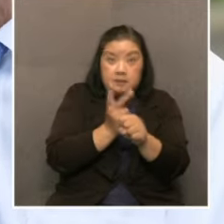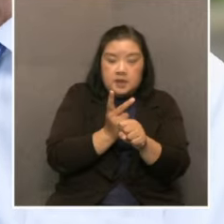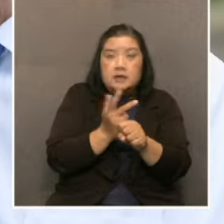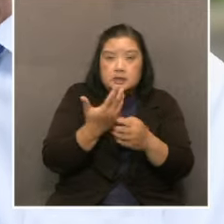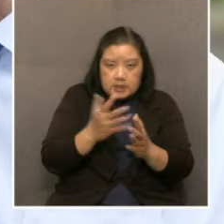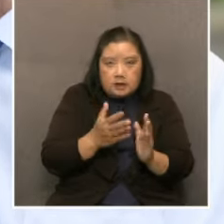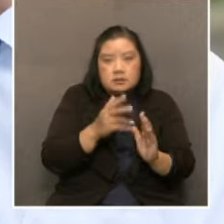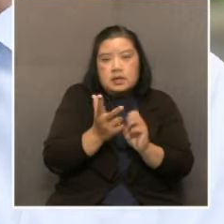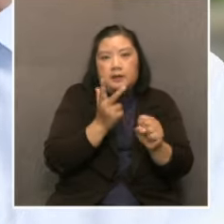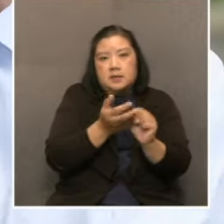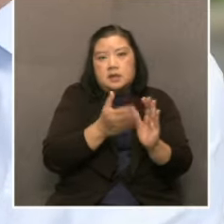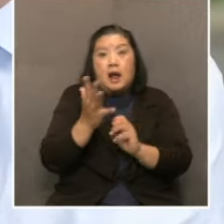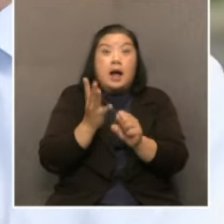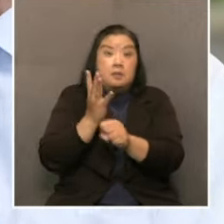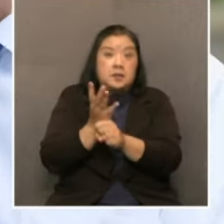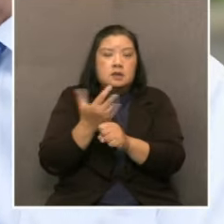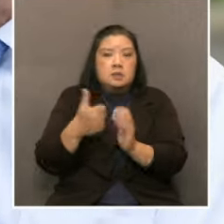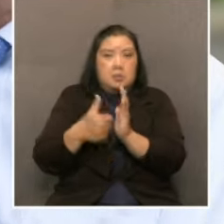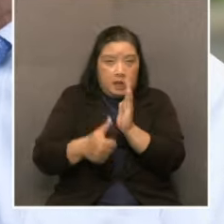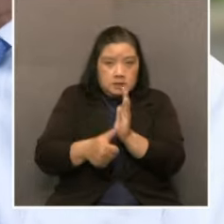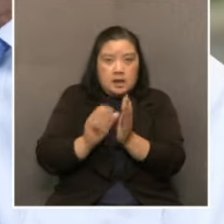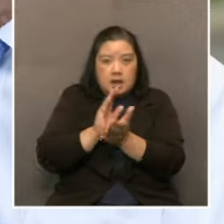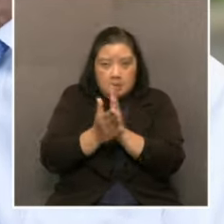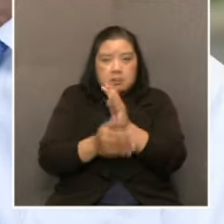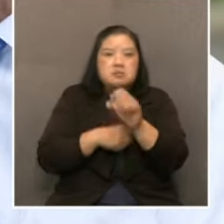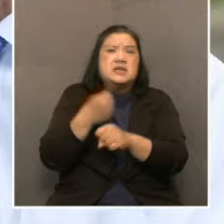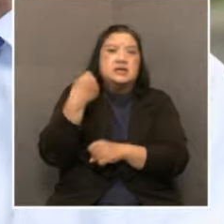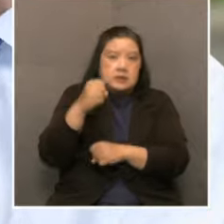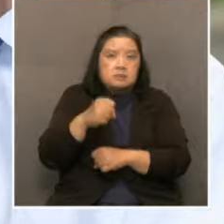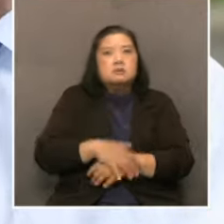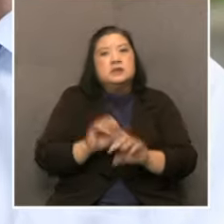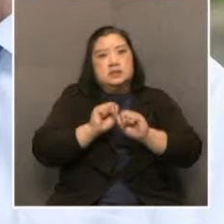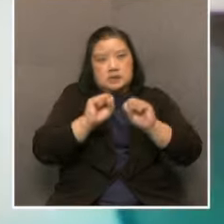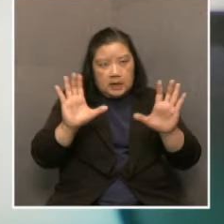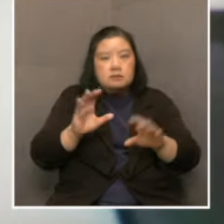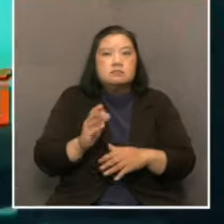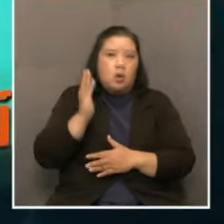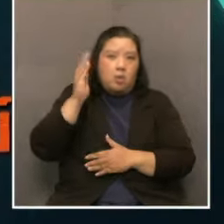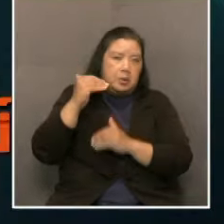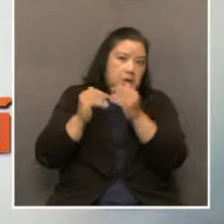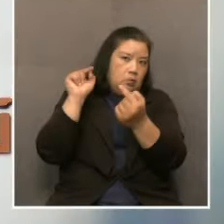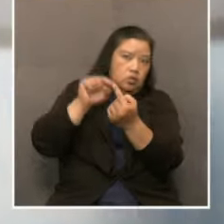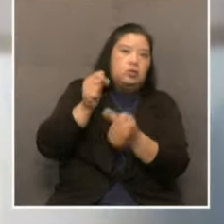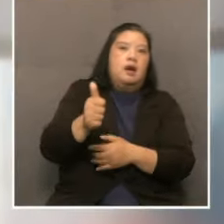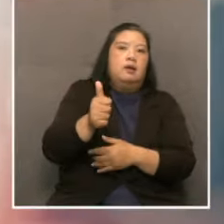างใหม ่ แล้วประมาณ10ปีเขาบอกถึงจะ เห็นผล ถึงจะไปไฮเทคได้